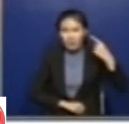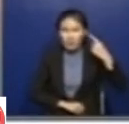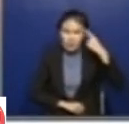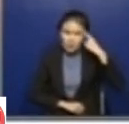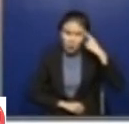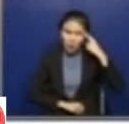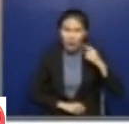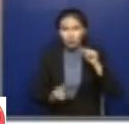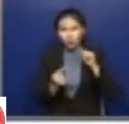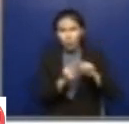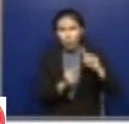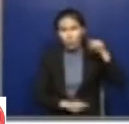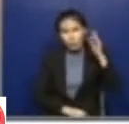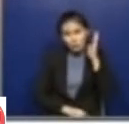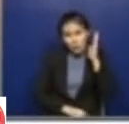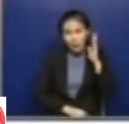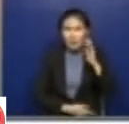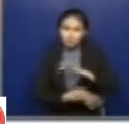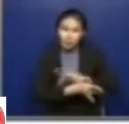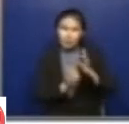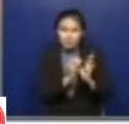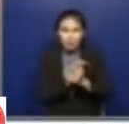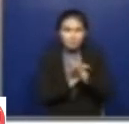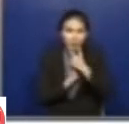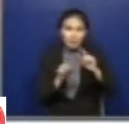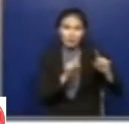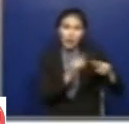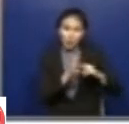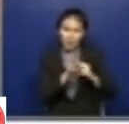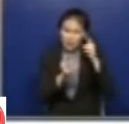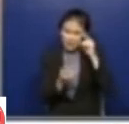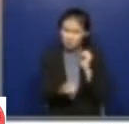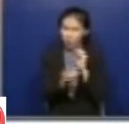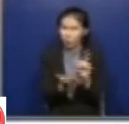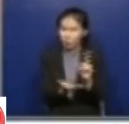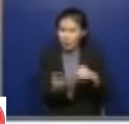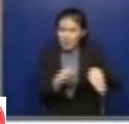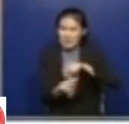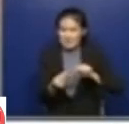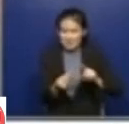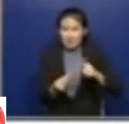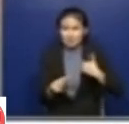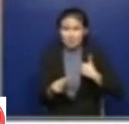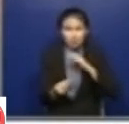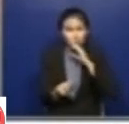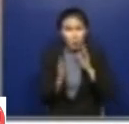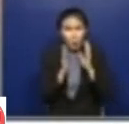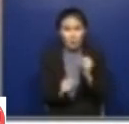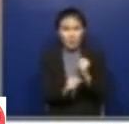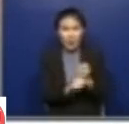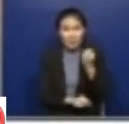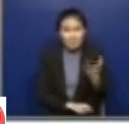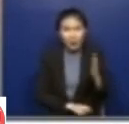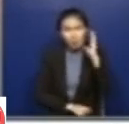LGBTQ มักได้รับผลกระทบเชิงลบทางเศรษฐกิจมากกว่าผู้ชายงานเหมืองส่วนใหญ่จ้างผู้ชายผู้หญิง